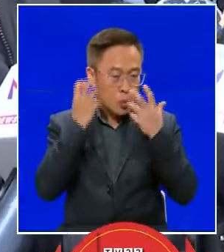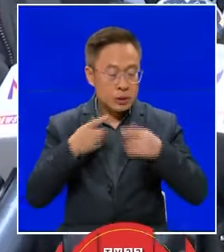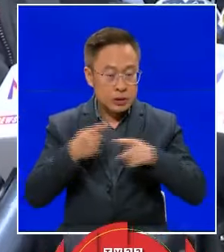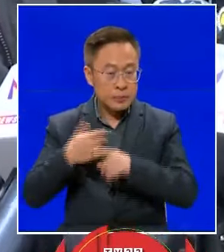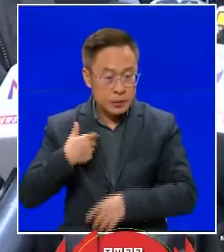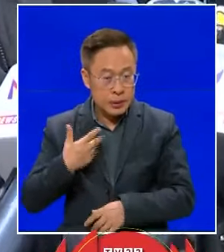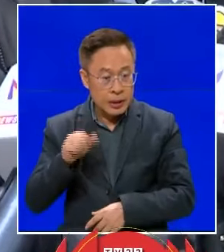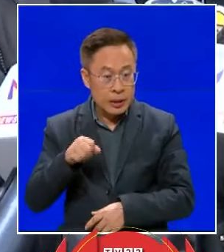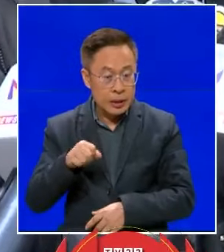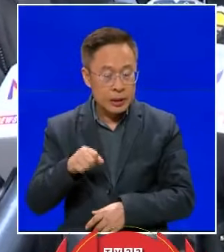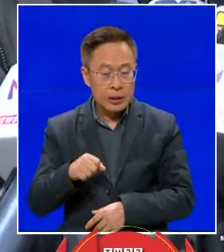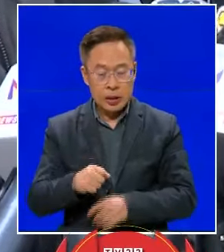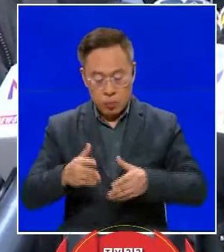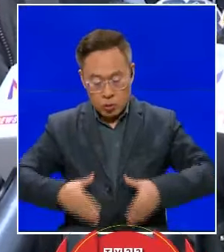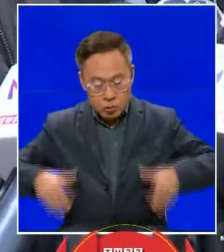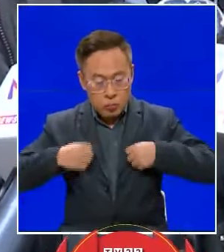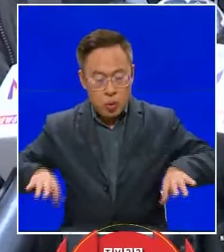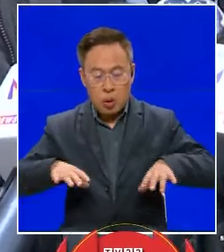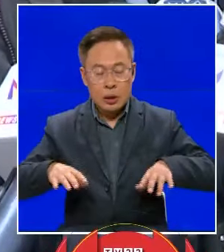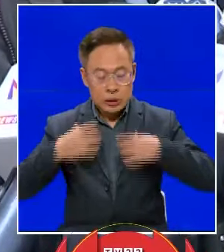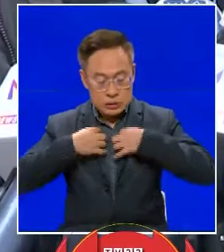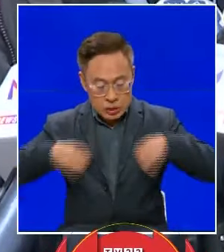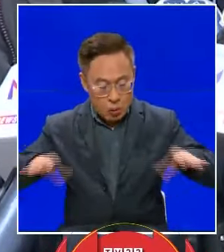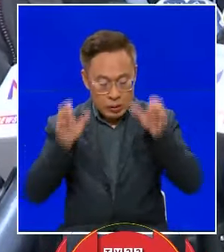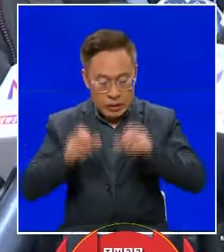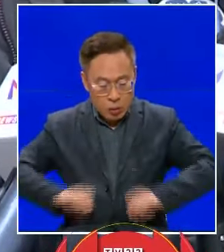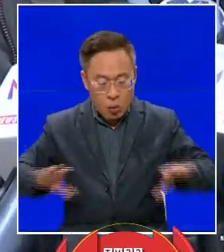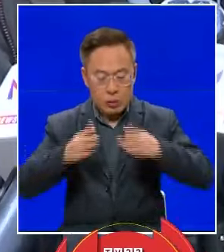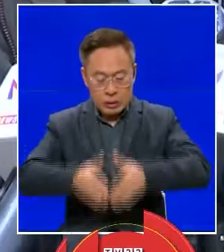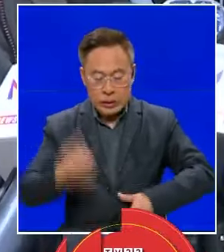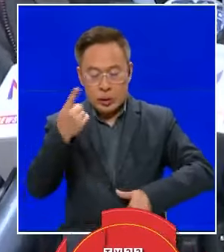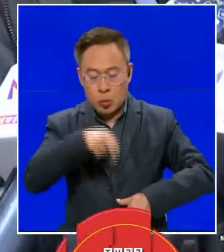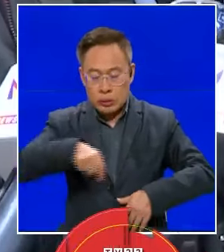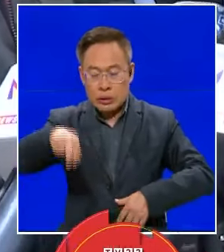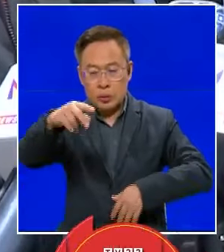มรู้สึกอายครับผม